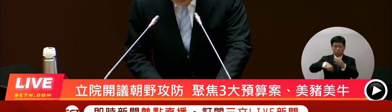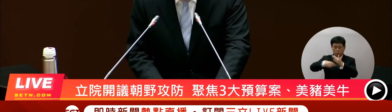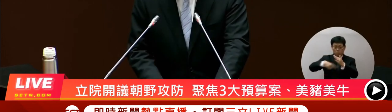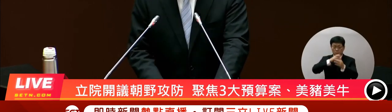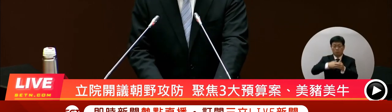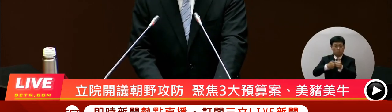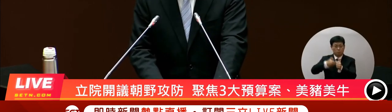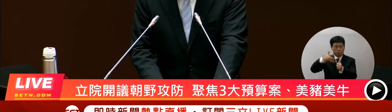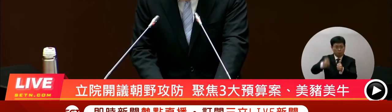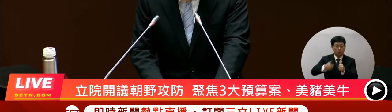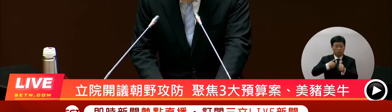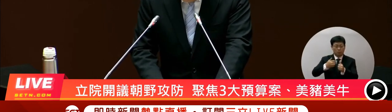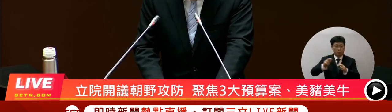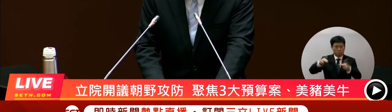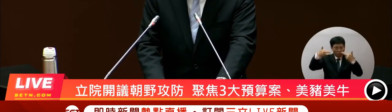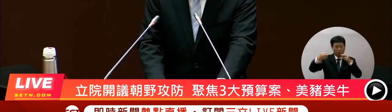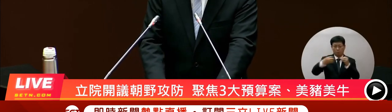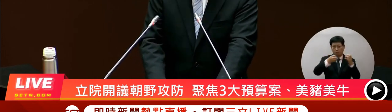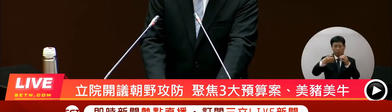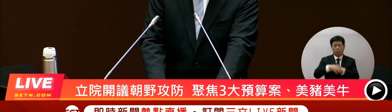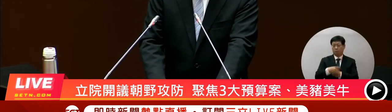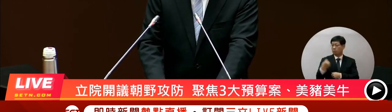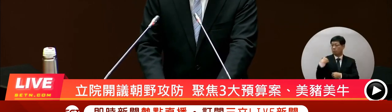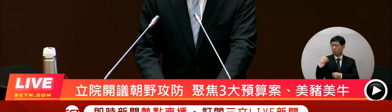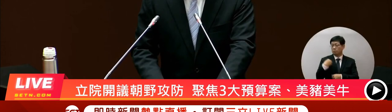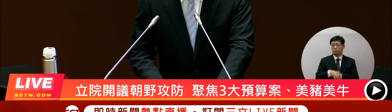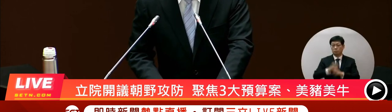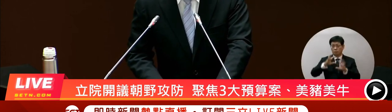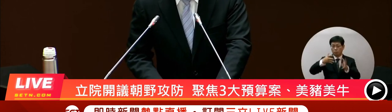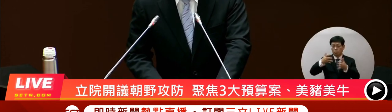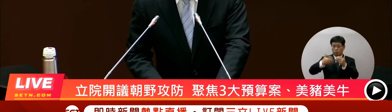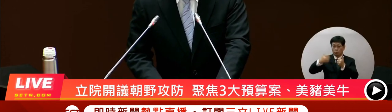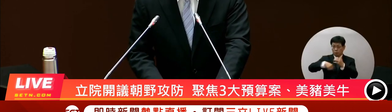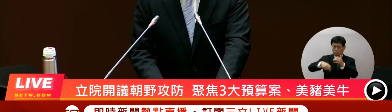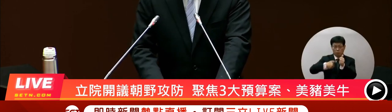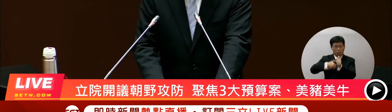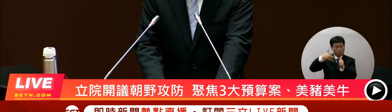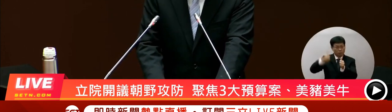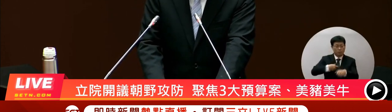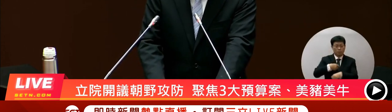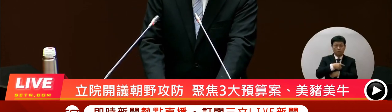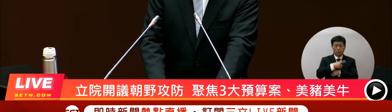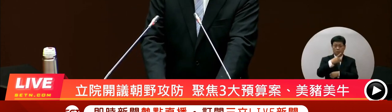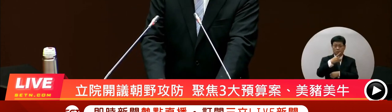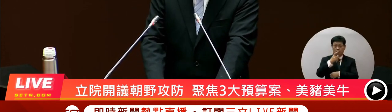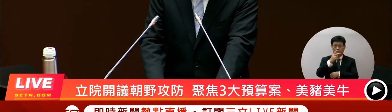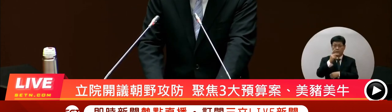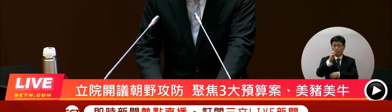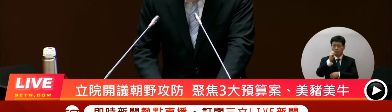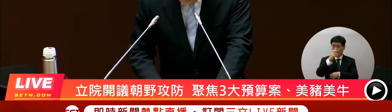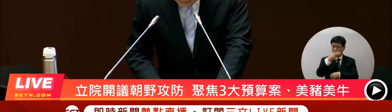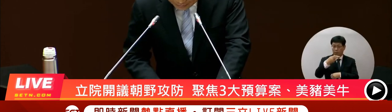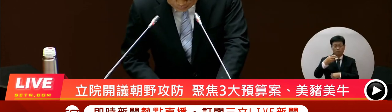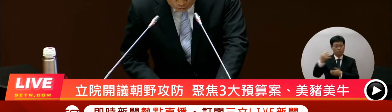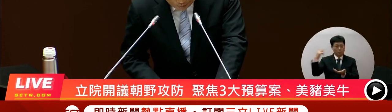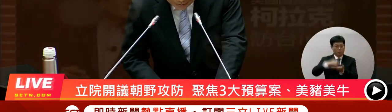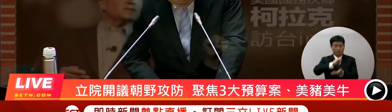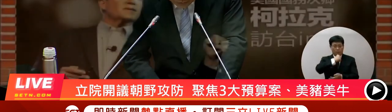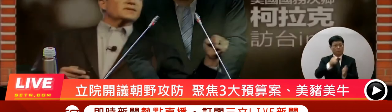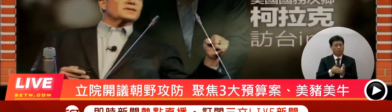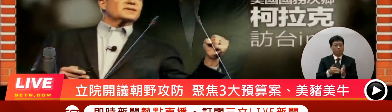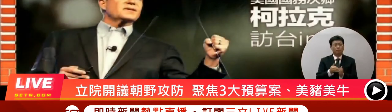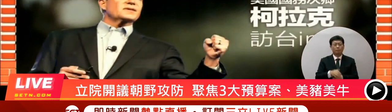伟线上会谈。昨天美国国务院次卿克拉克已经来到台湾，来和我